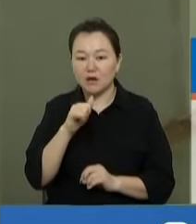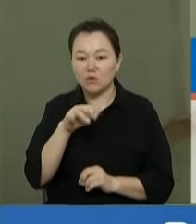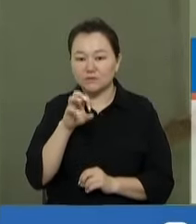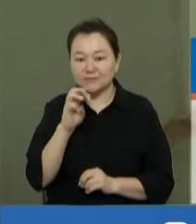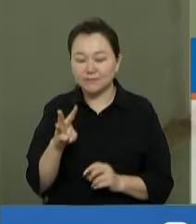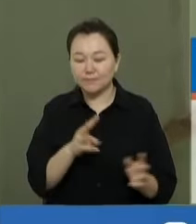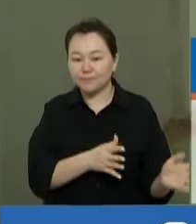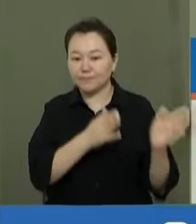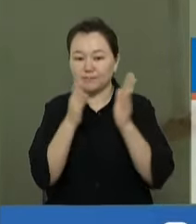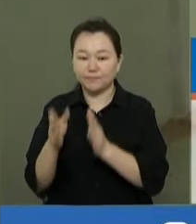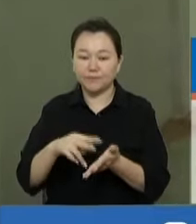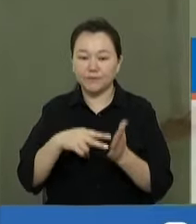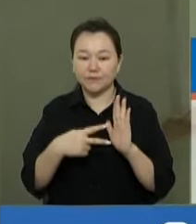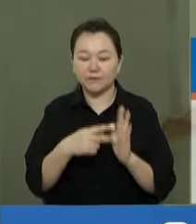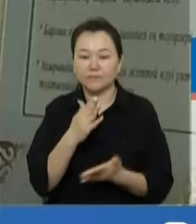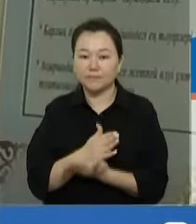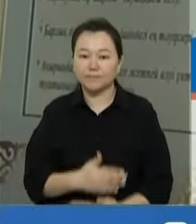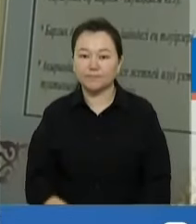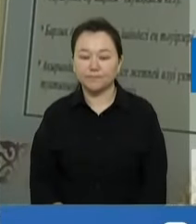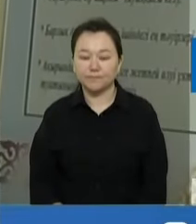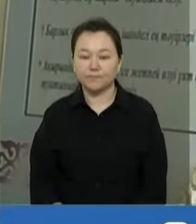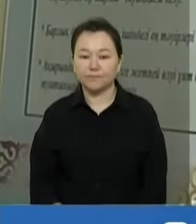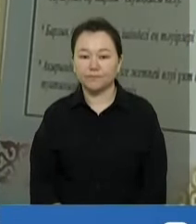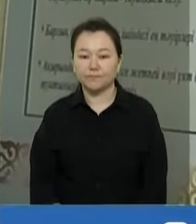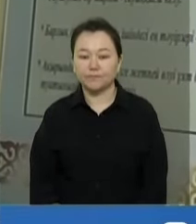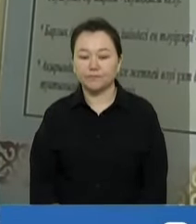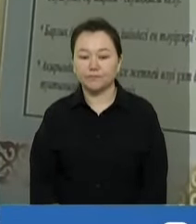маусым аралығына жоспарланып отыр. Меруерт Сабыртай, Мирас Анитов, Информбюро.